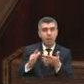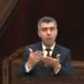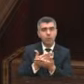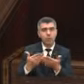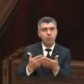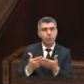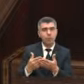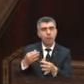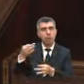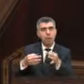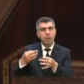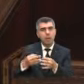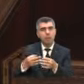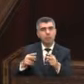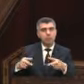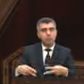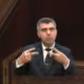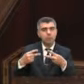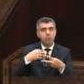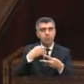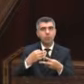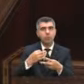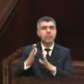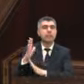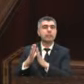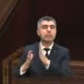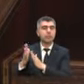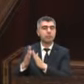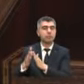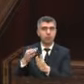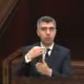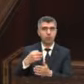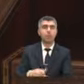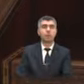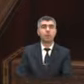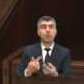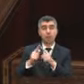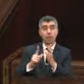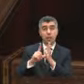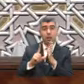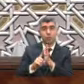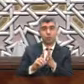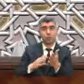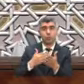المحاكمه عن بعد، ما صحش هذه نضرب متجاوزه، لكن الاطار القانوني الشرعي صحيح. سيد الوزير.